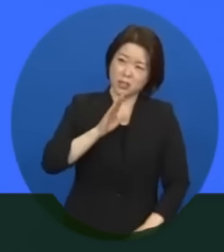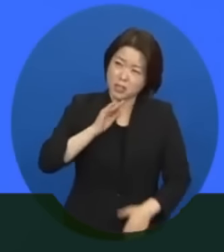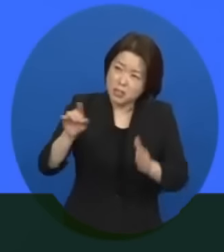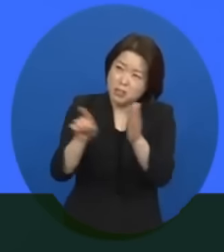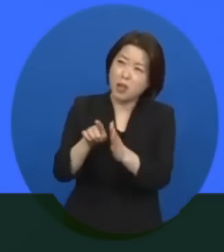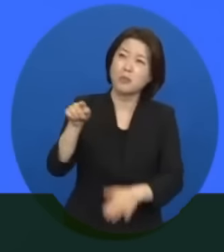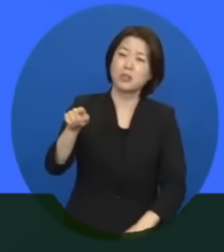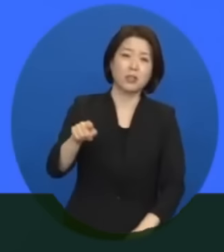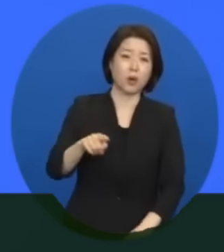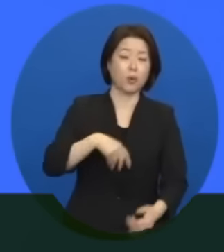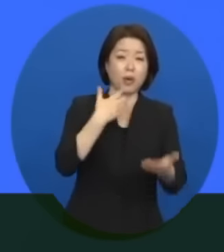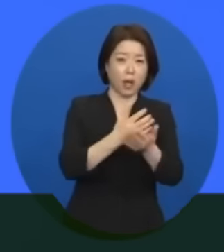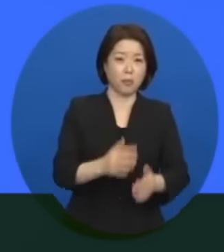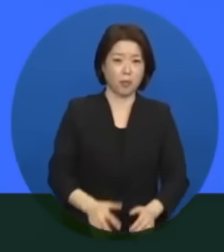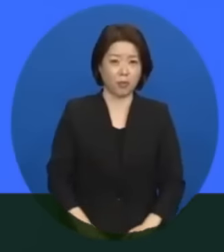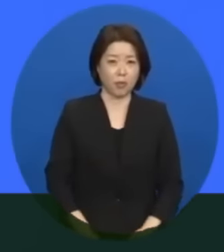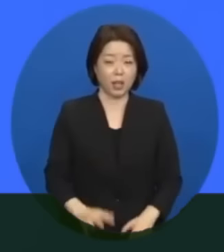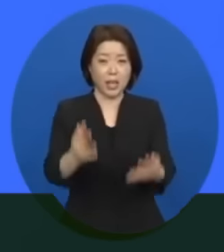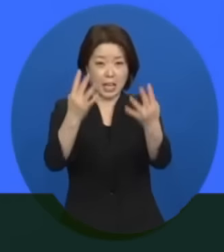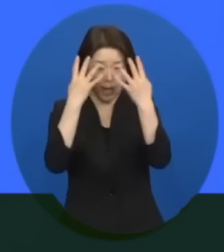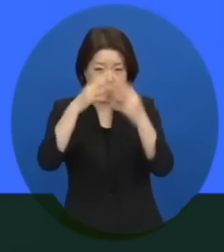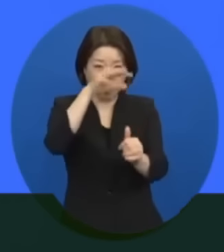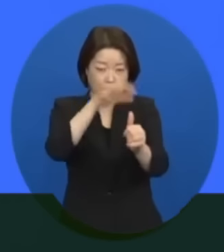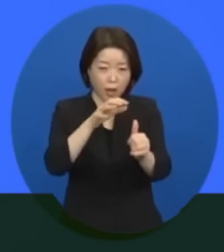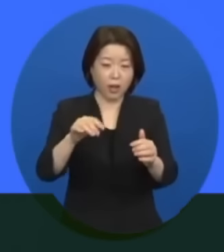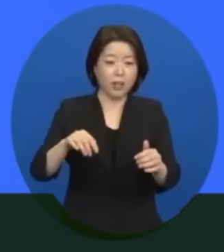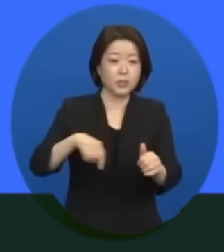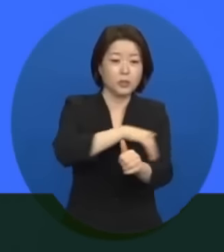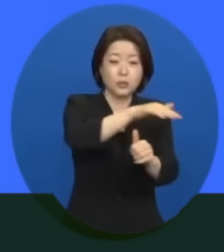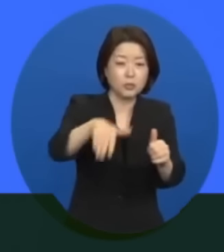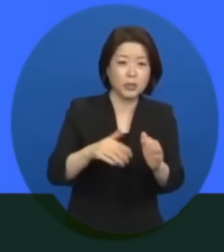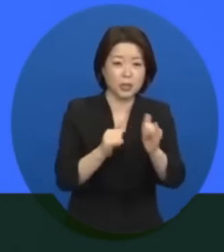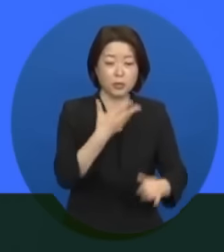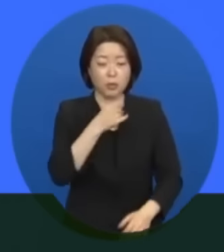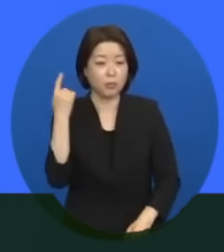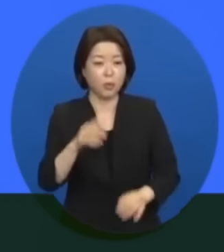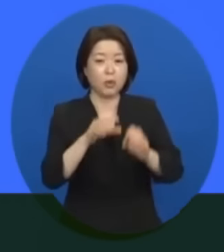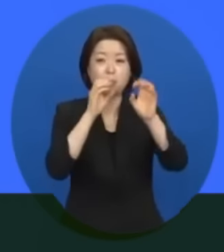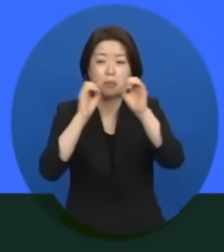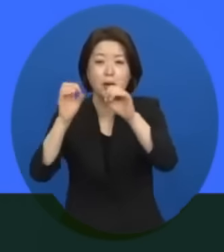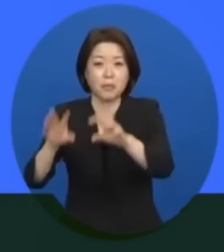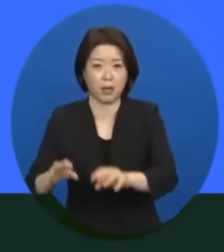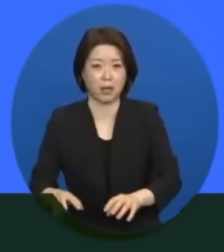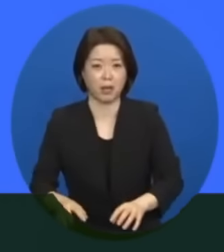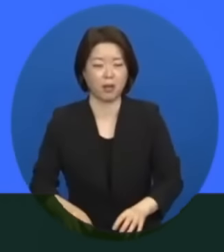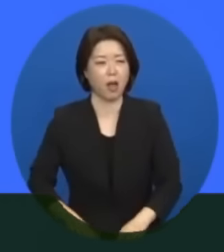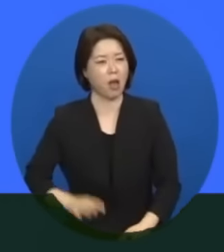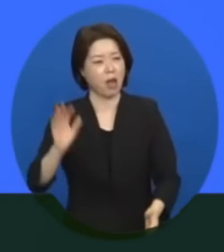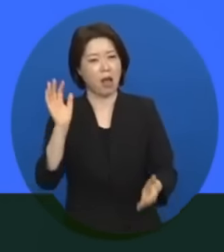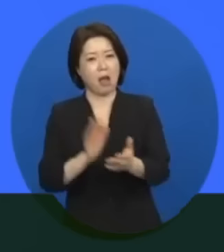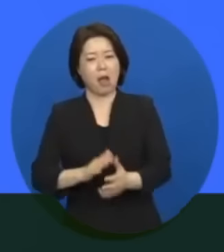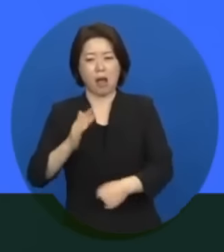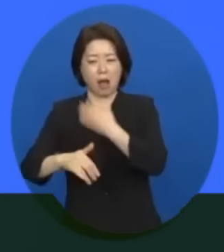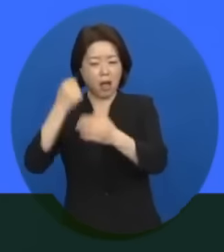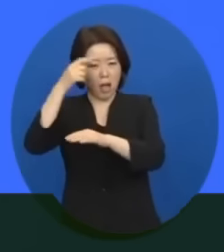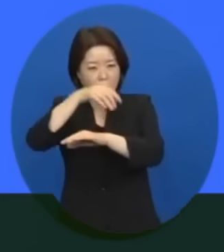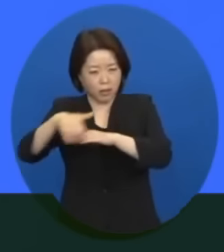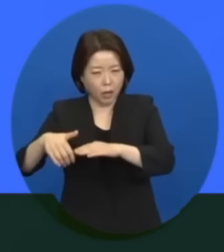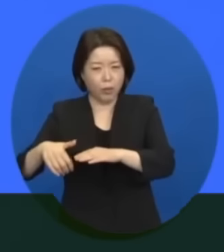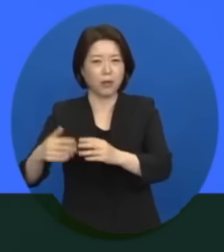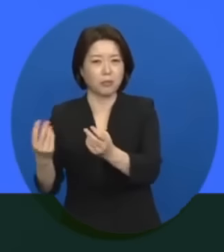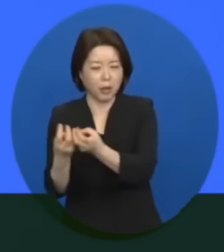증거해 하지고 감옥에 갇히게함으로써 또 거기 사람들에게 복음을 증거해 하지고 하나님의이 계획과 계략은 이거 뭐